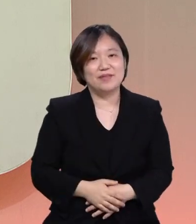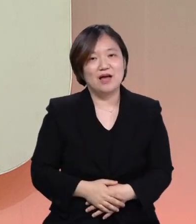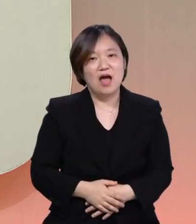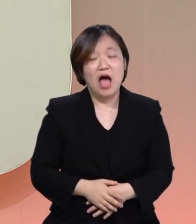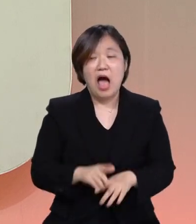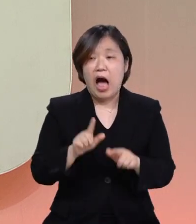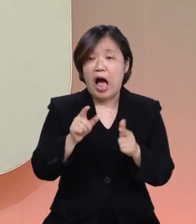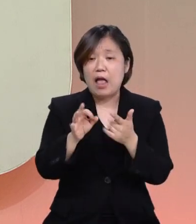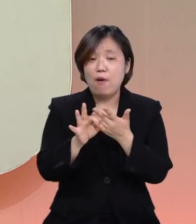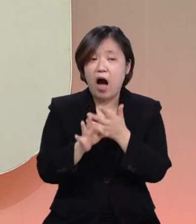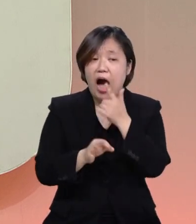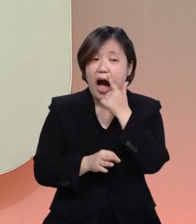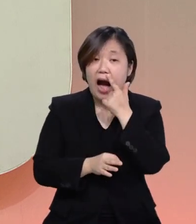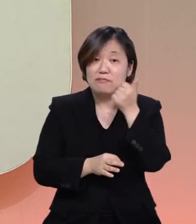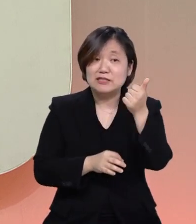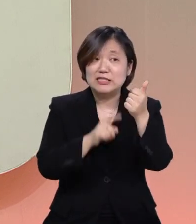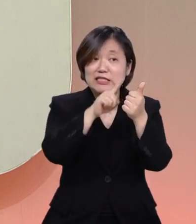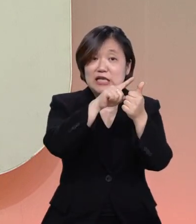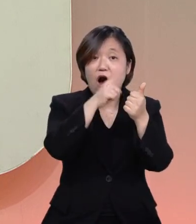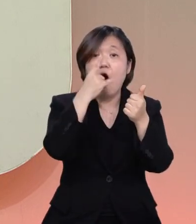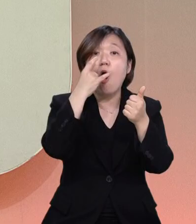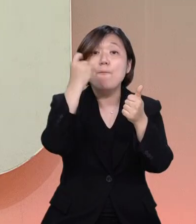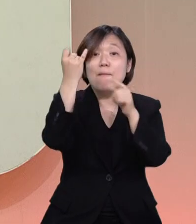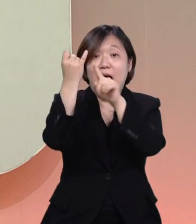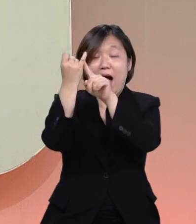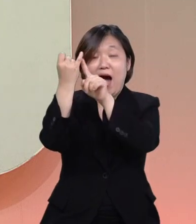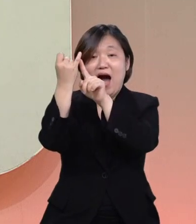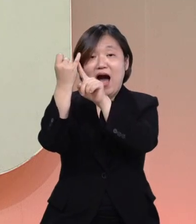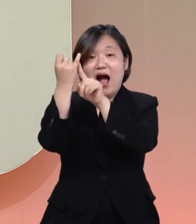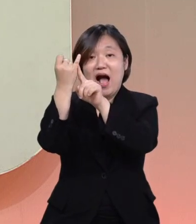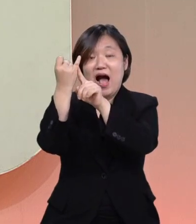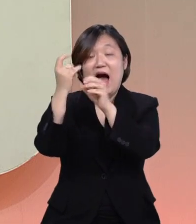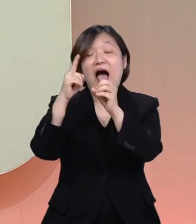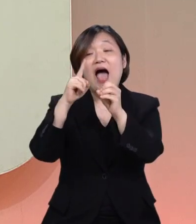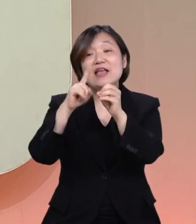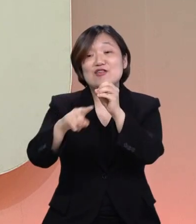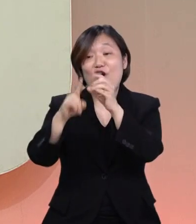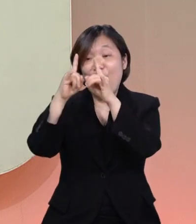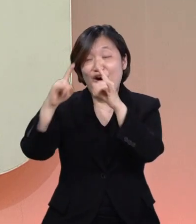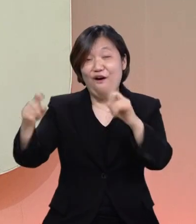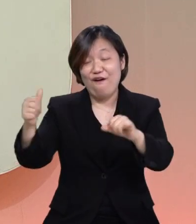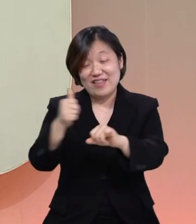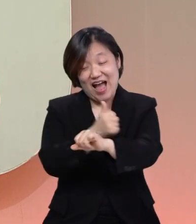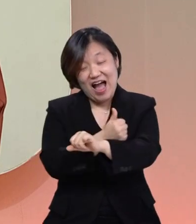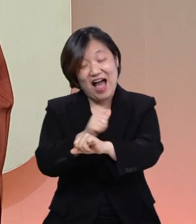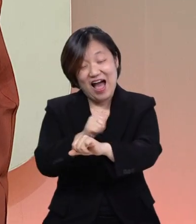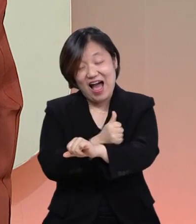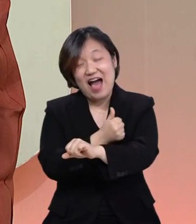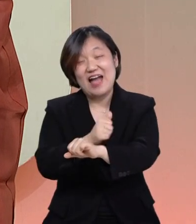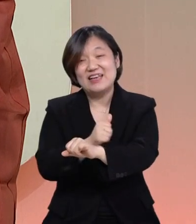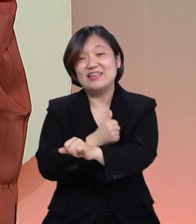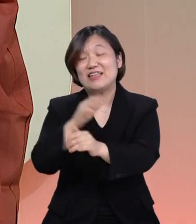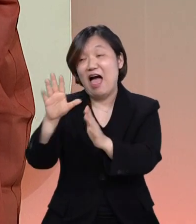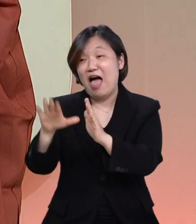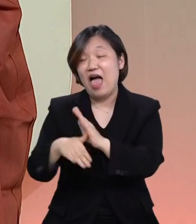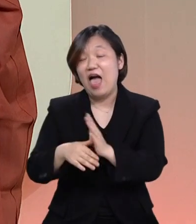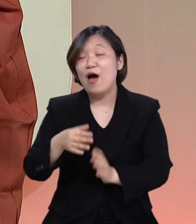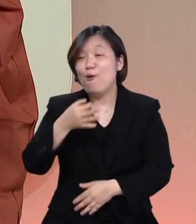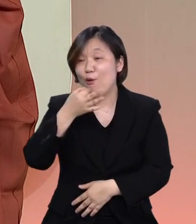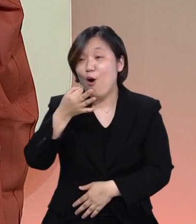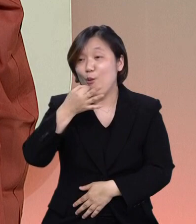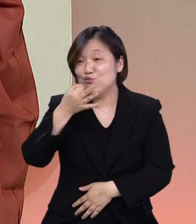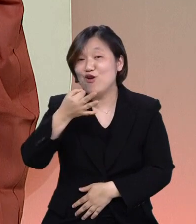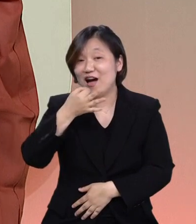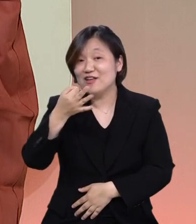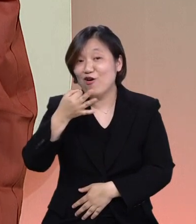할머니가 아버지의 어머니이신 할머니가 절에 열심히 다니시면서 관세음보살 관세음보살